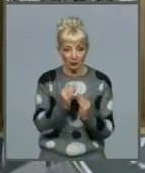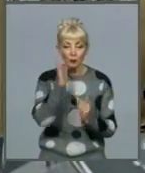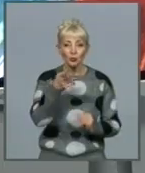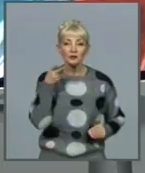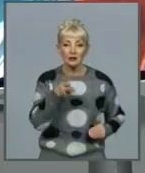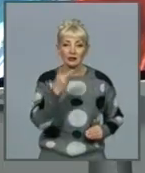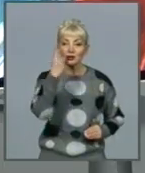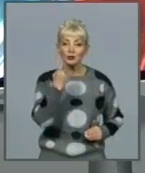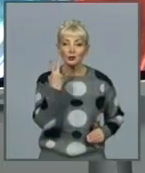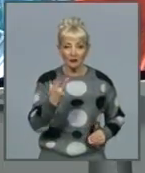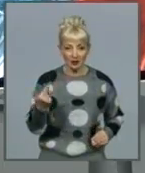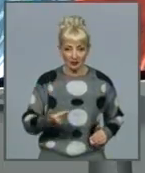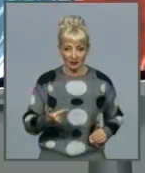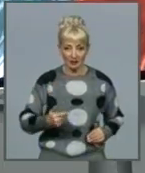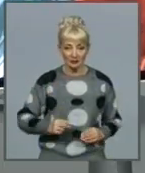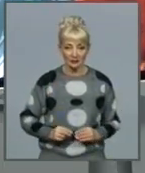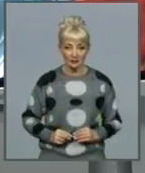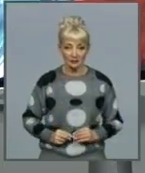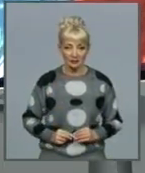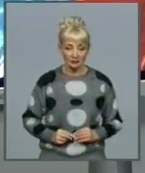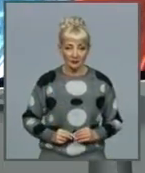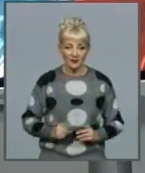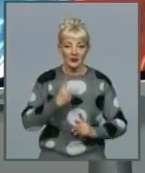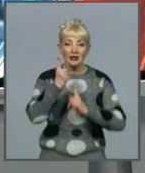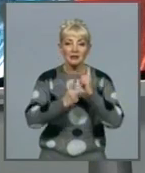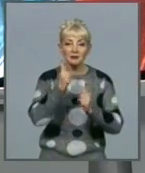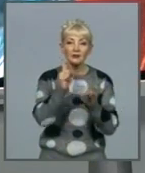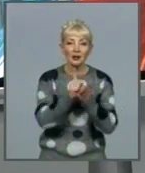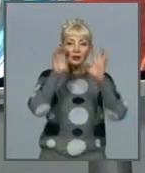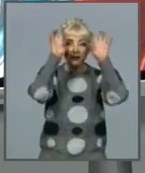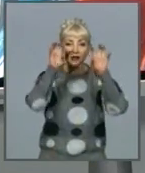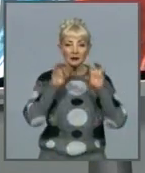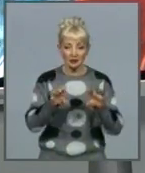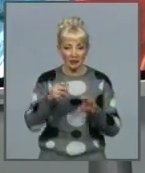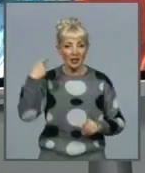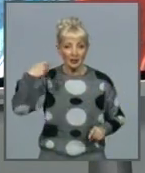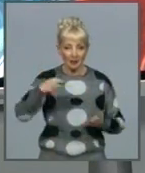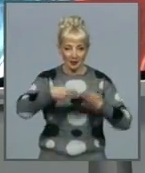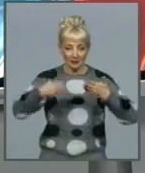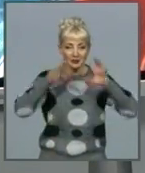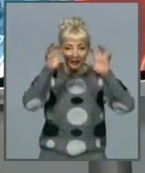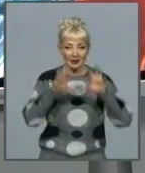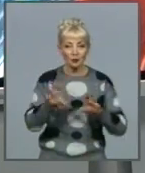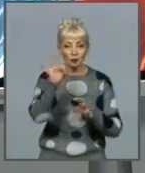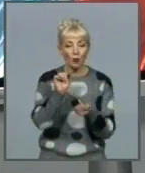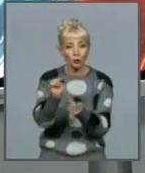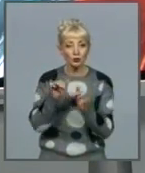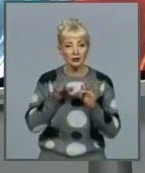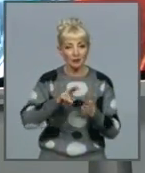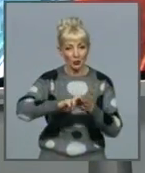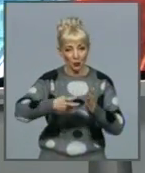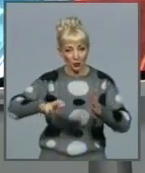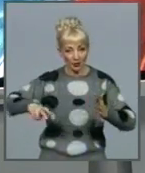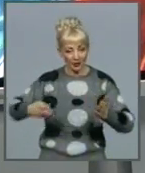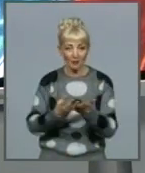гривні. Зміни у податковому законодавстві. Президент підписав закон про протидію ухиленню від сплати податків. Це